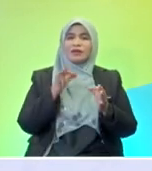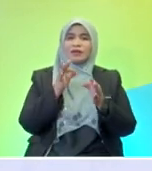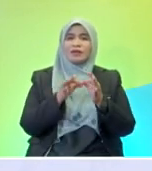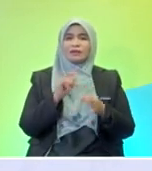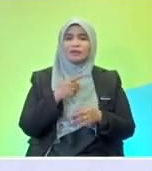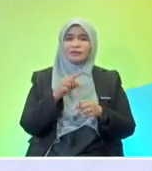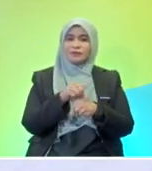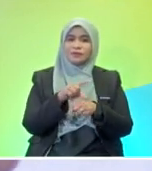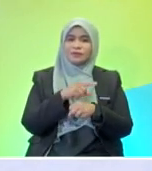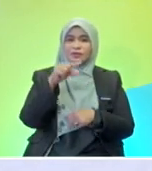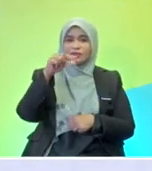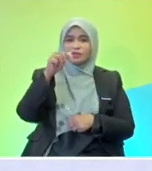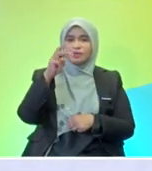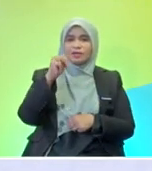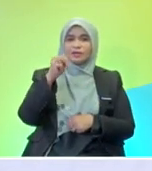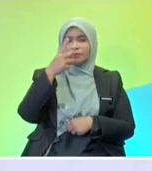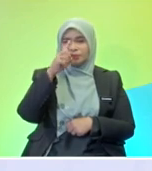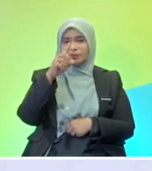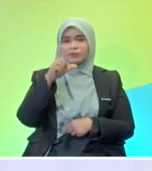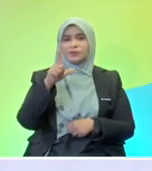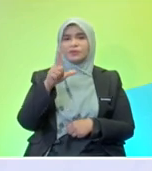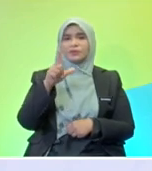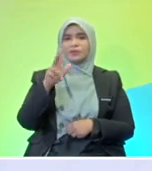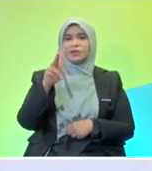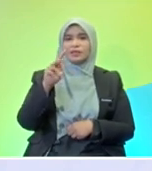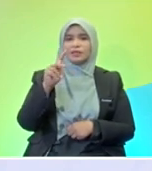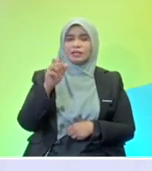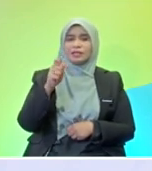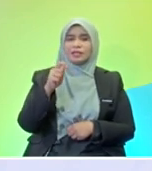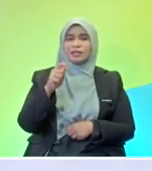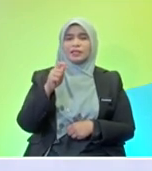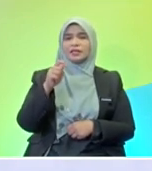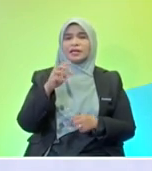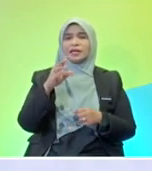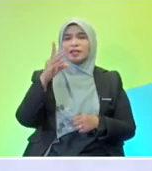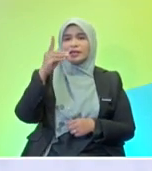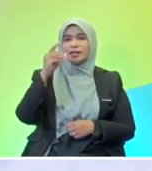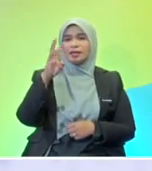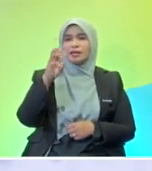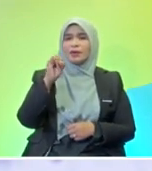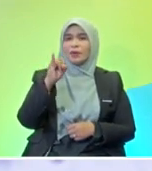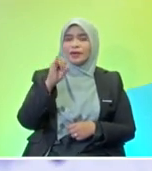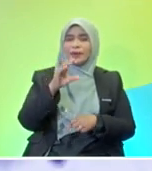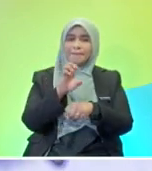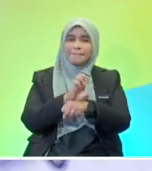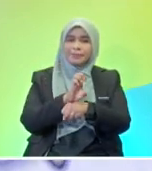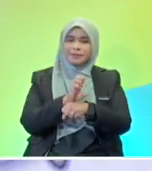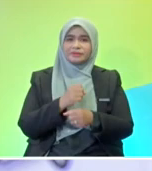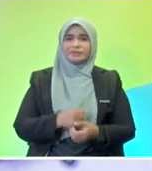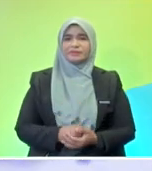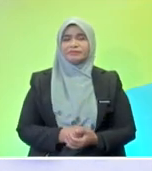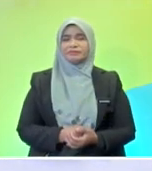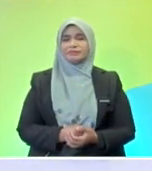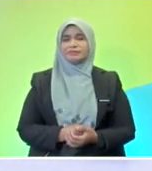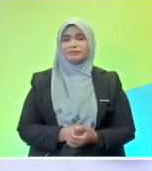untuk melekatkan apa dawai emas ni, cikgu tekan kuat sikit. Betul cikgu, rasanya tak lekat kan?